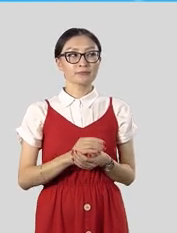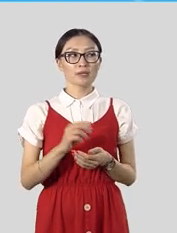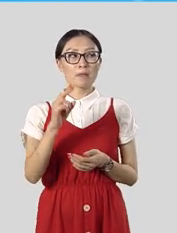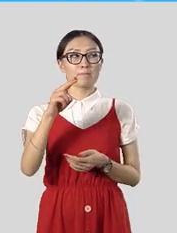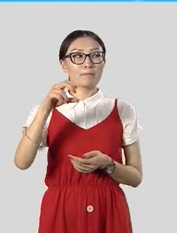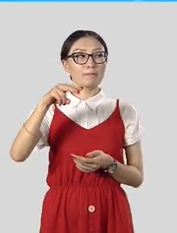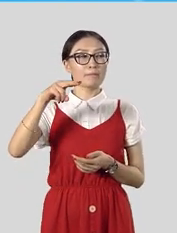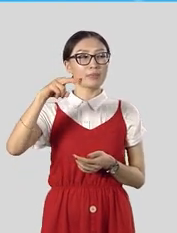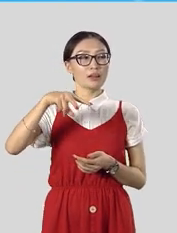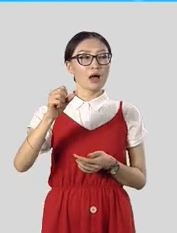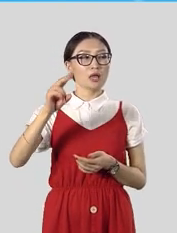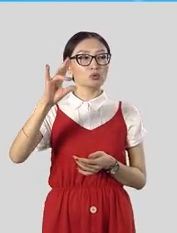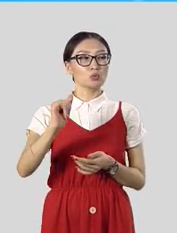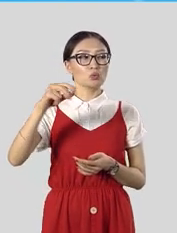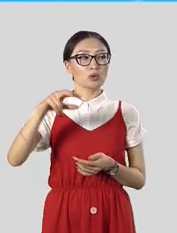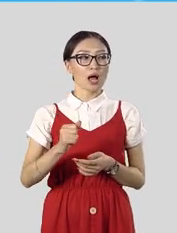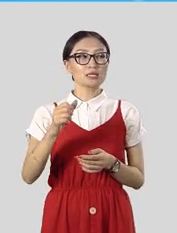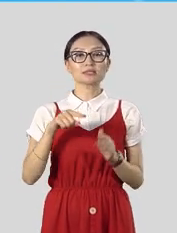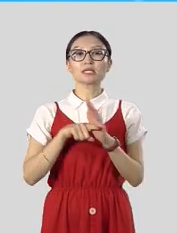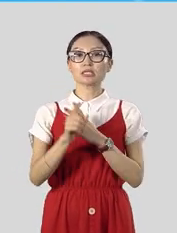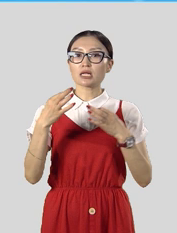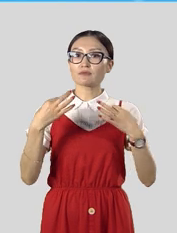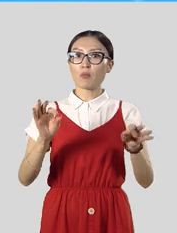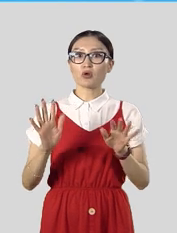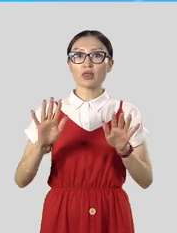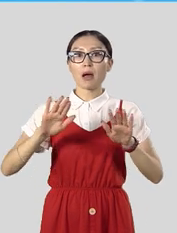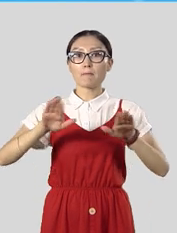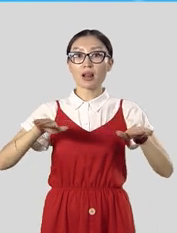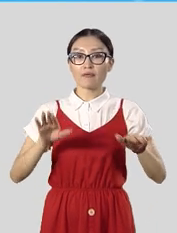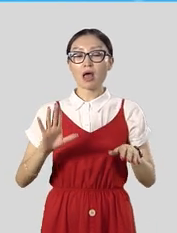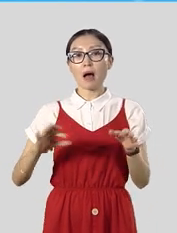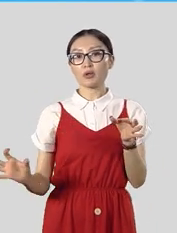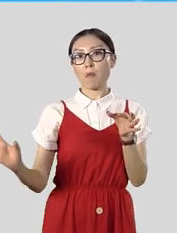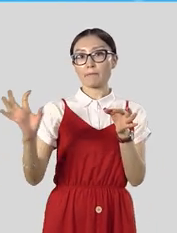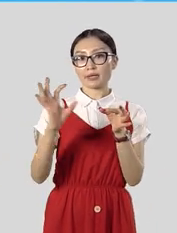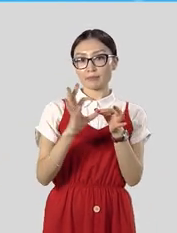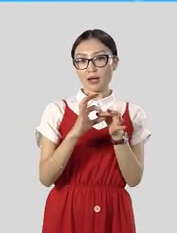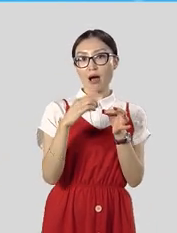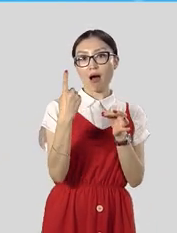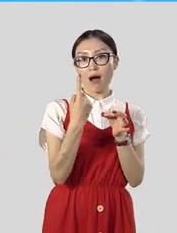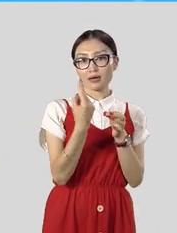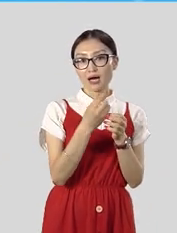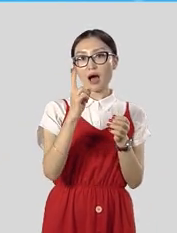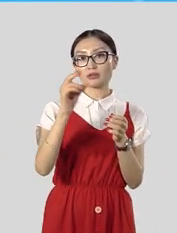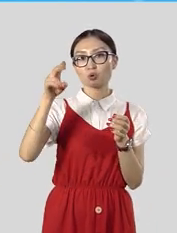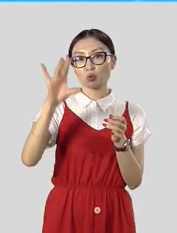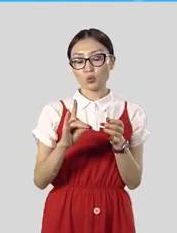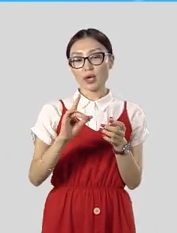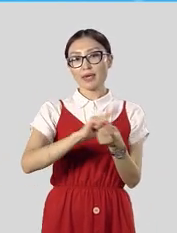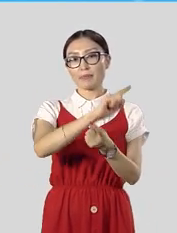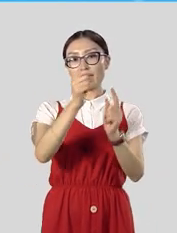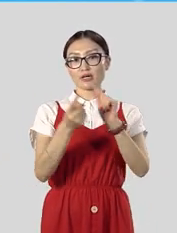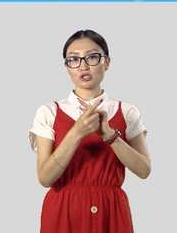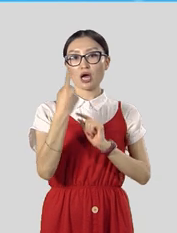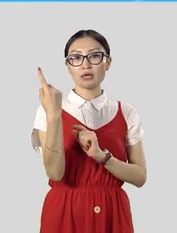Планула сифоидной медузы сначала свободно плавает, а затем прикрепляется ко дну и превращается в